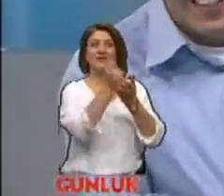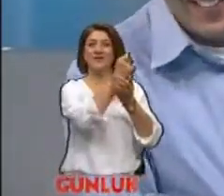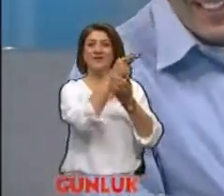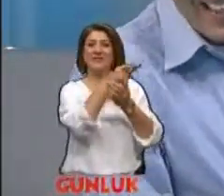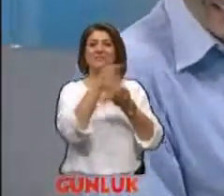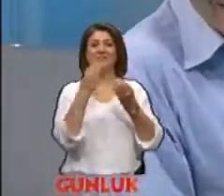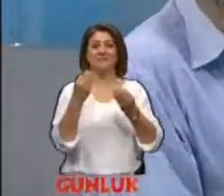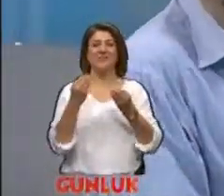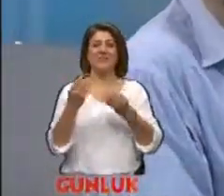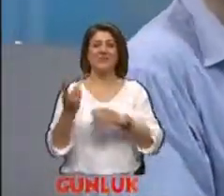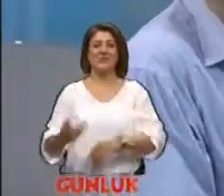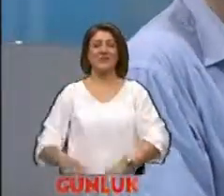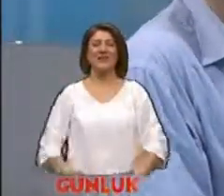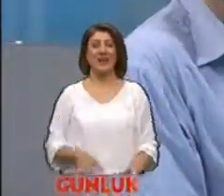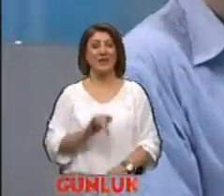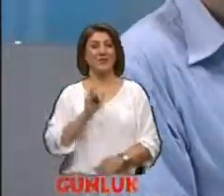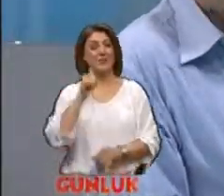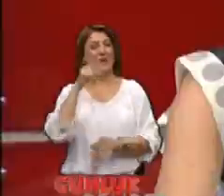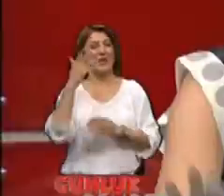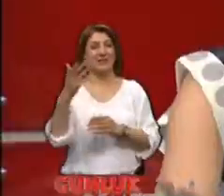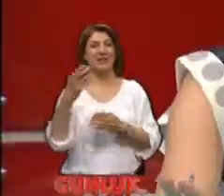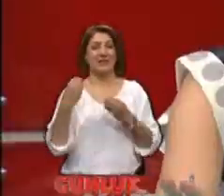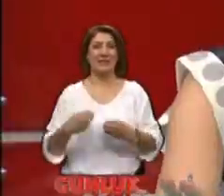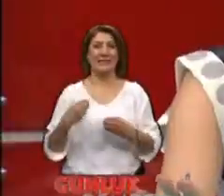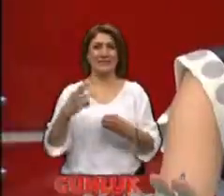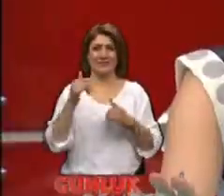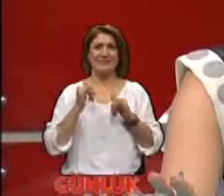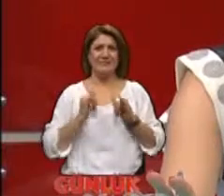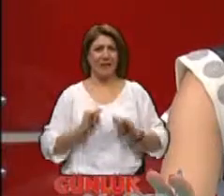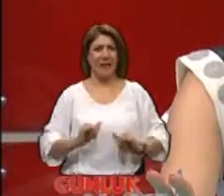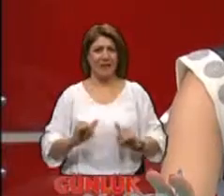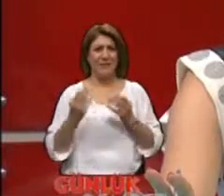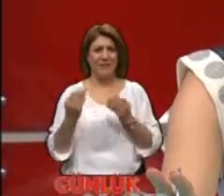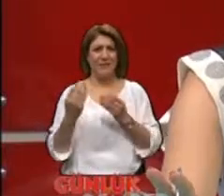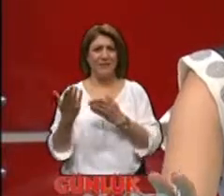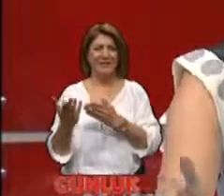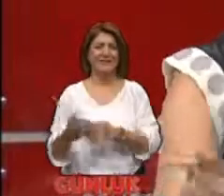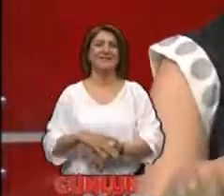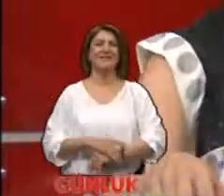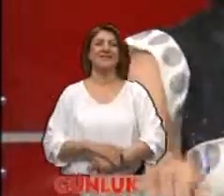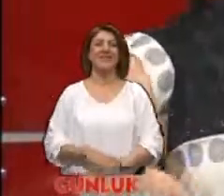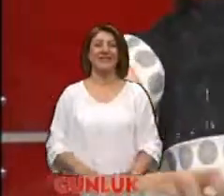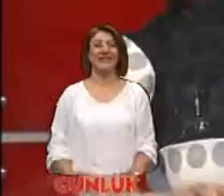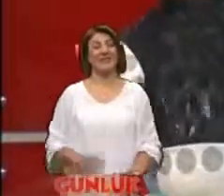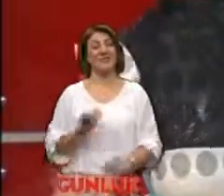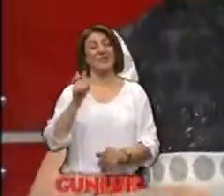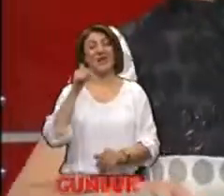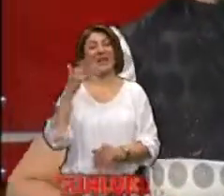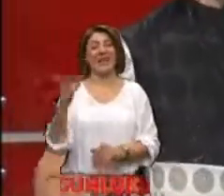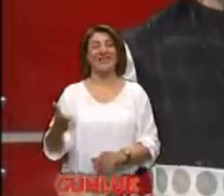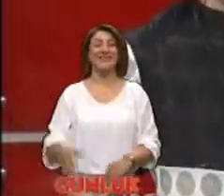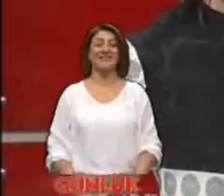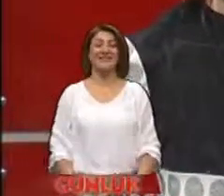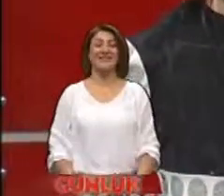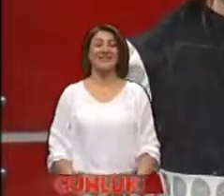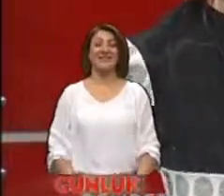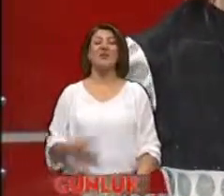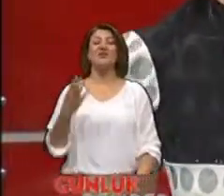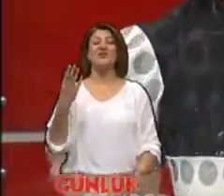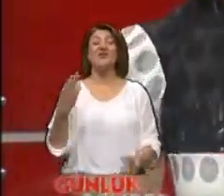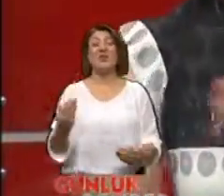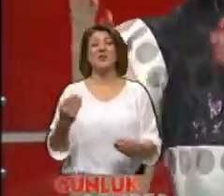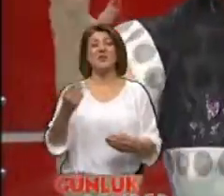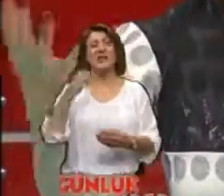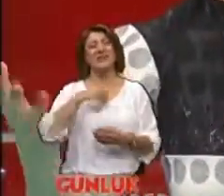Süper, çok güzel. Efsane. Harikasın. İyisin değil mi? Sakinsin. Sakin. Harika. Her an olabilir bir şey. Yiğit'cim gene çok